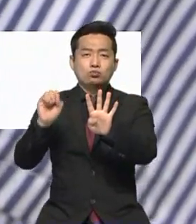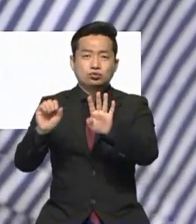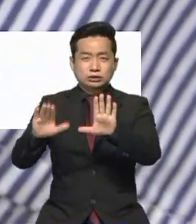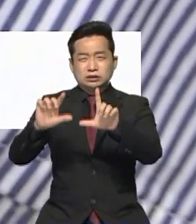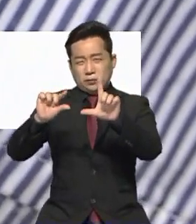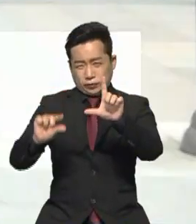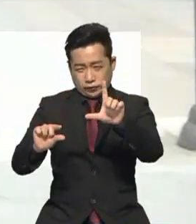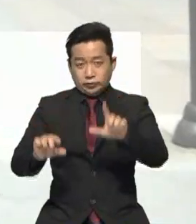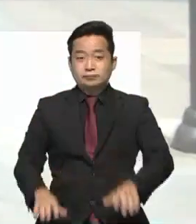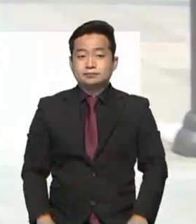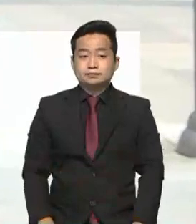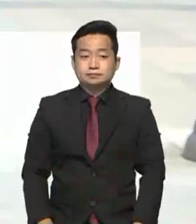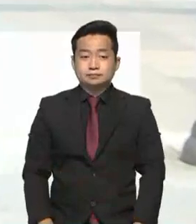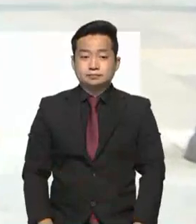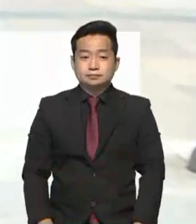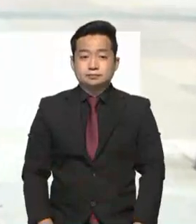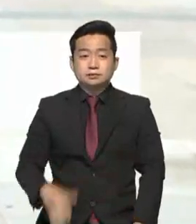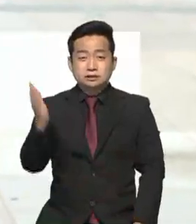낮습니다.